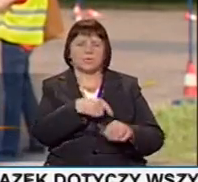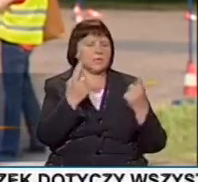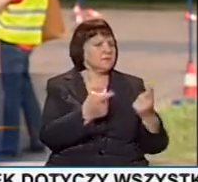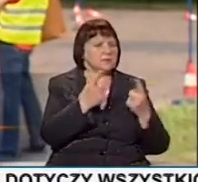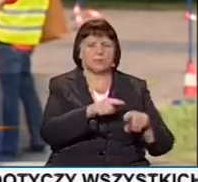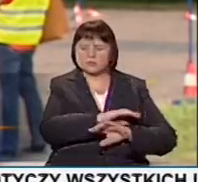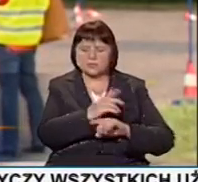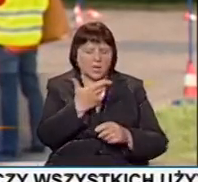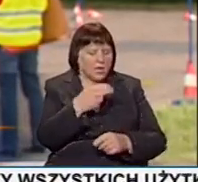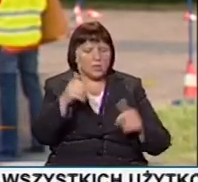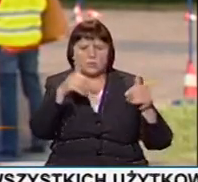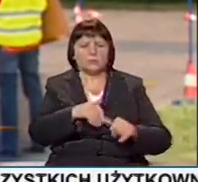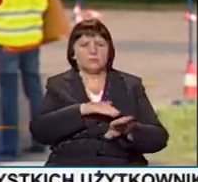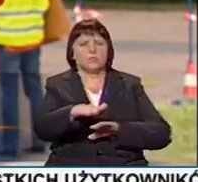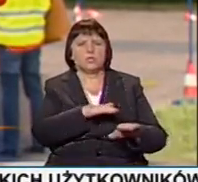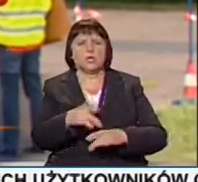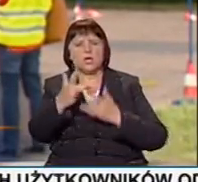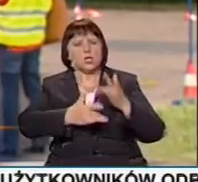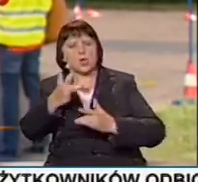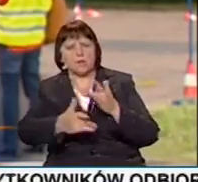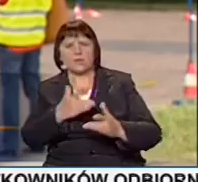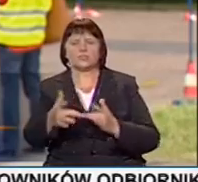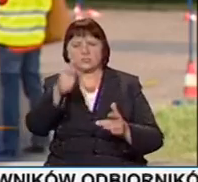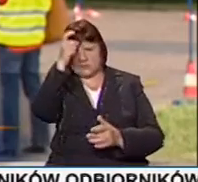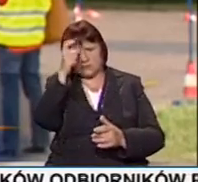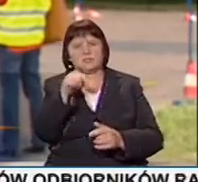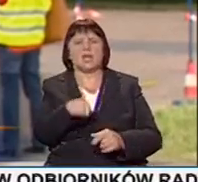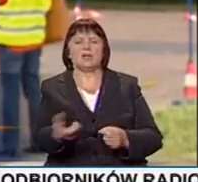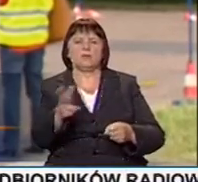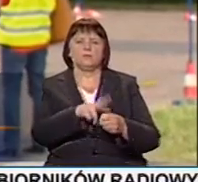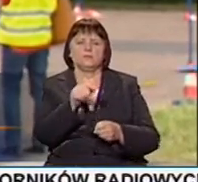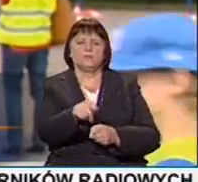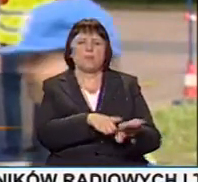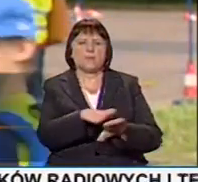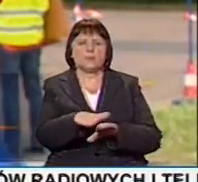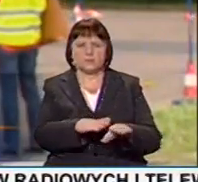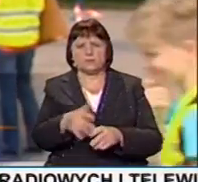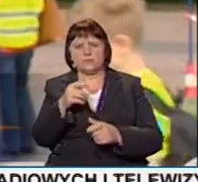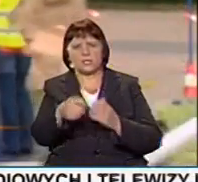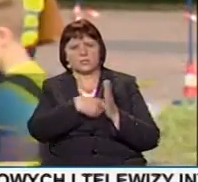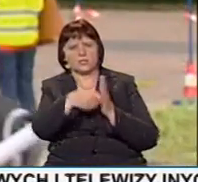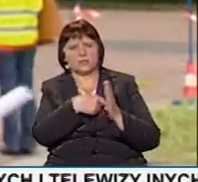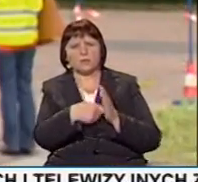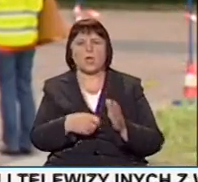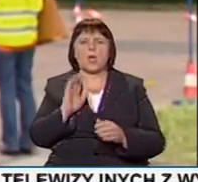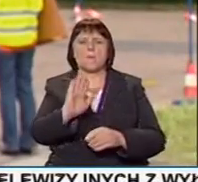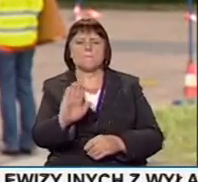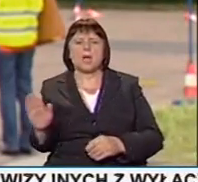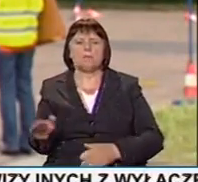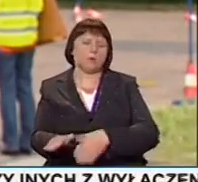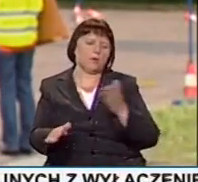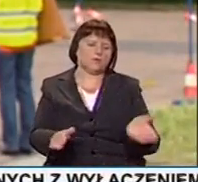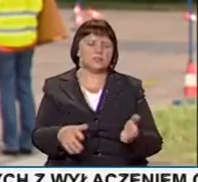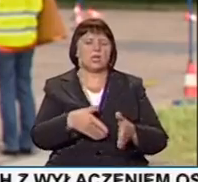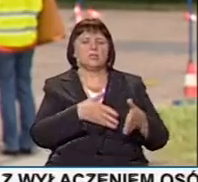miejsca, z uwagi na to, że rowerzysta w tym miejscu, na które widać na filmie, ma do dyspozycji po lewej